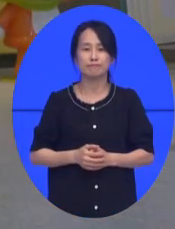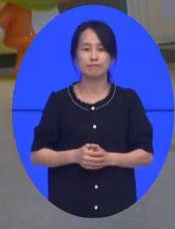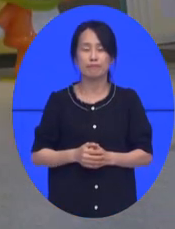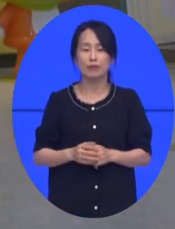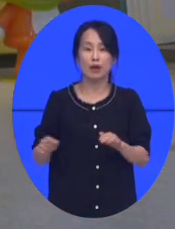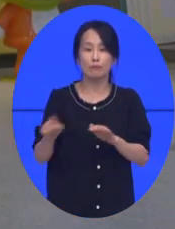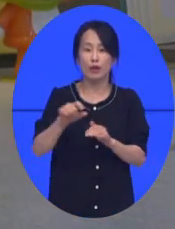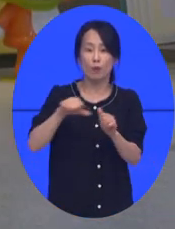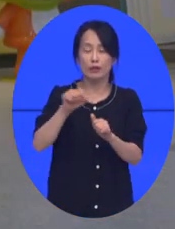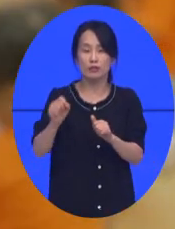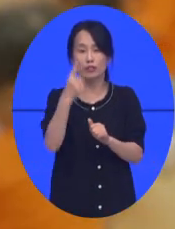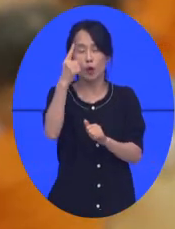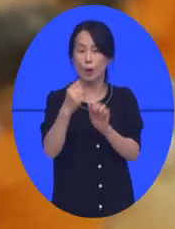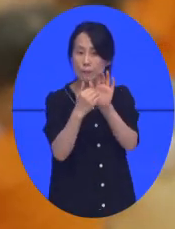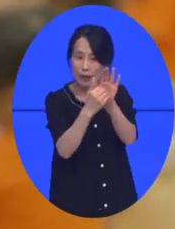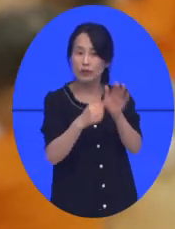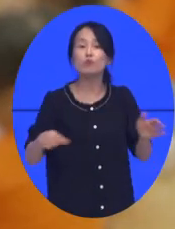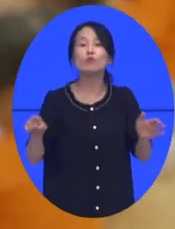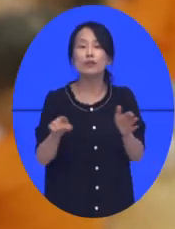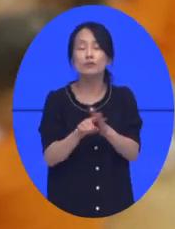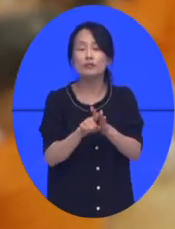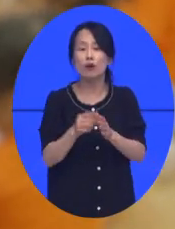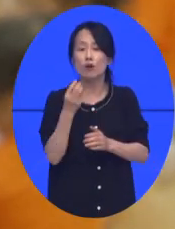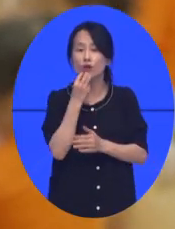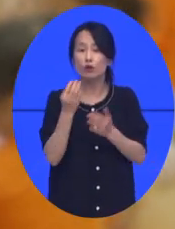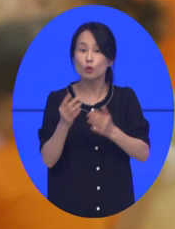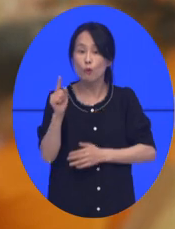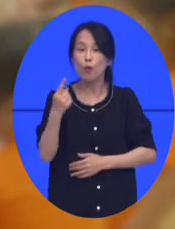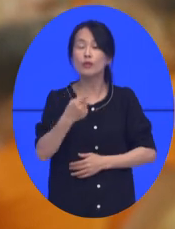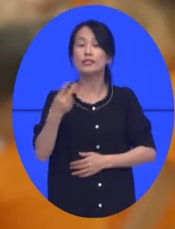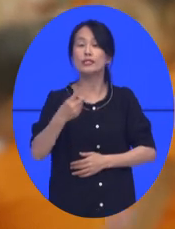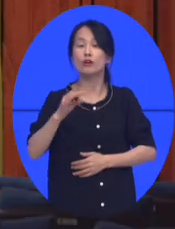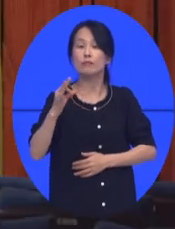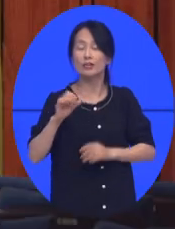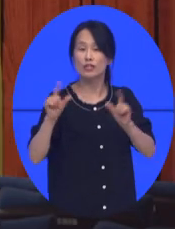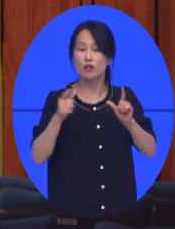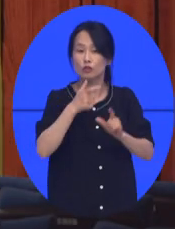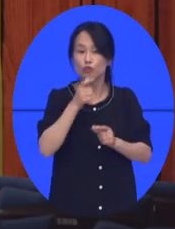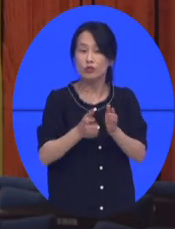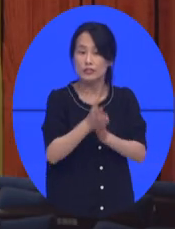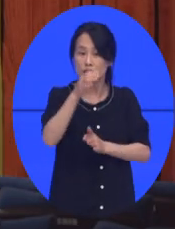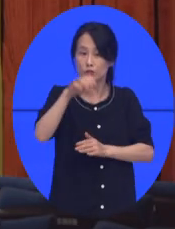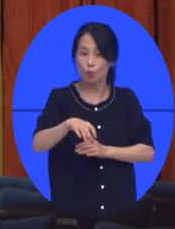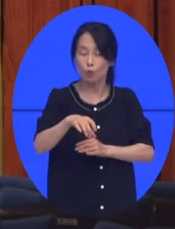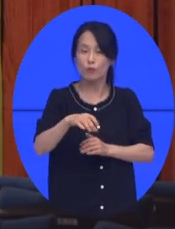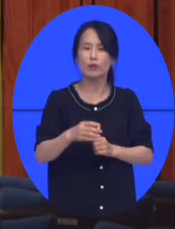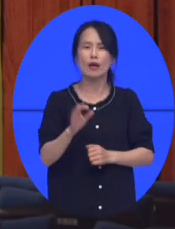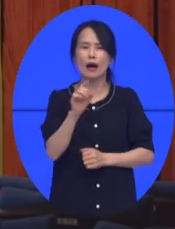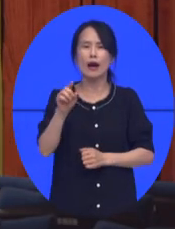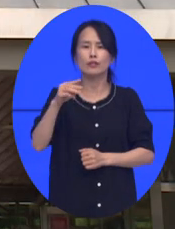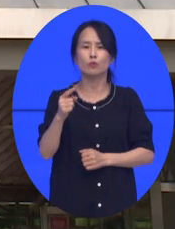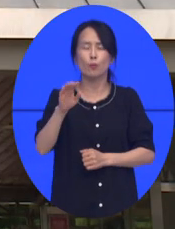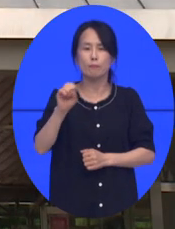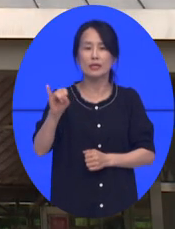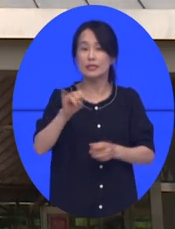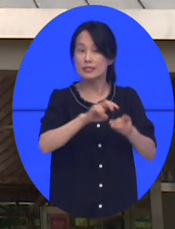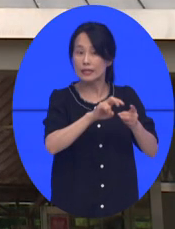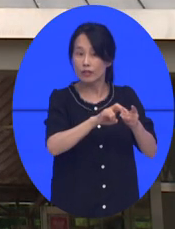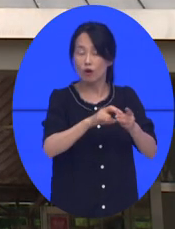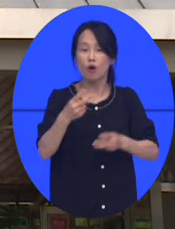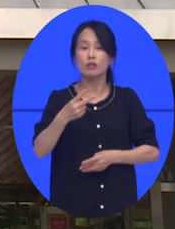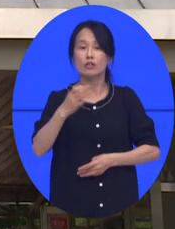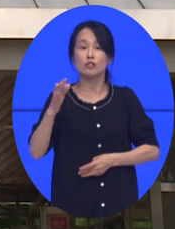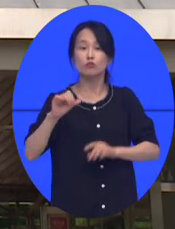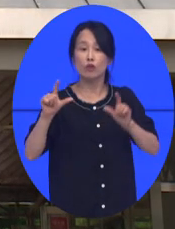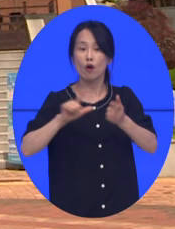선제적인 환경성 질환 예방관리를 위해 경기도는 2014년 수원시 환경성 질환 아토피센터,